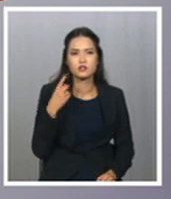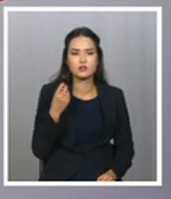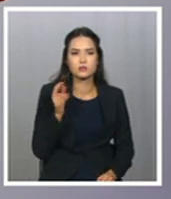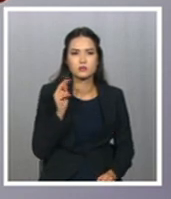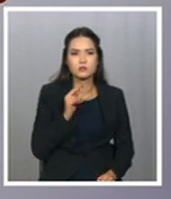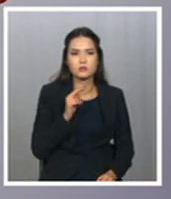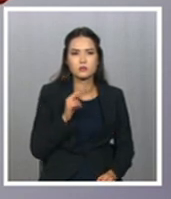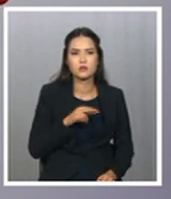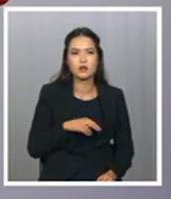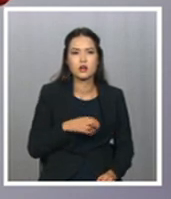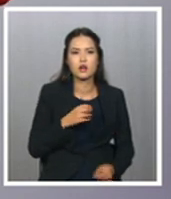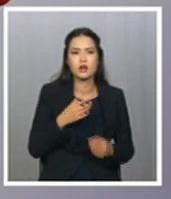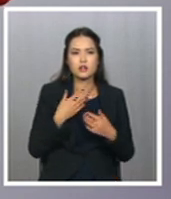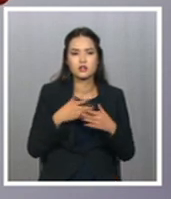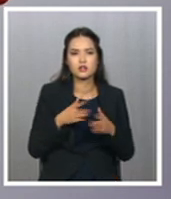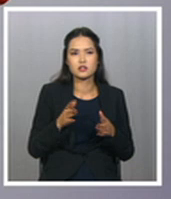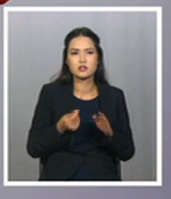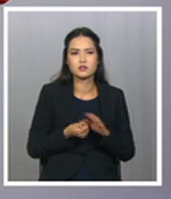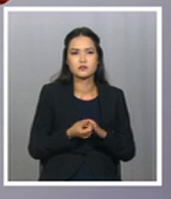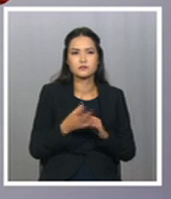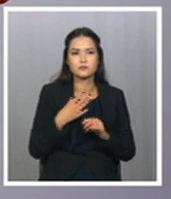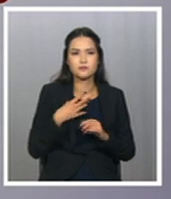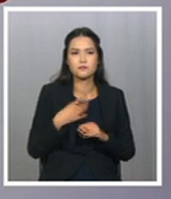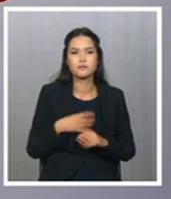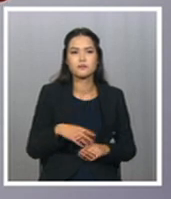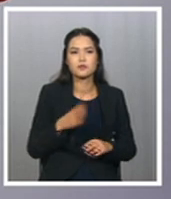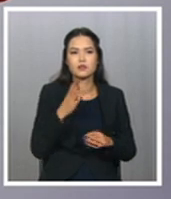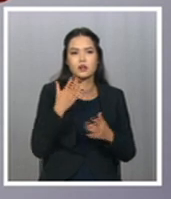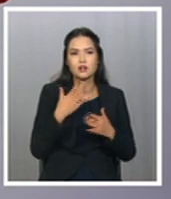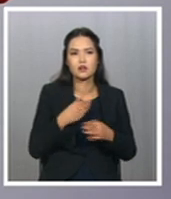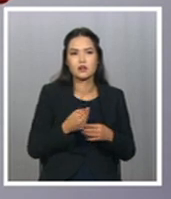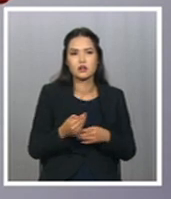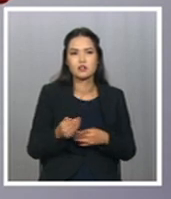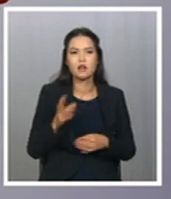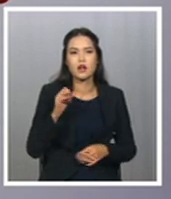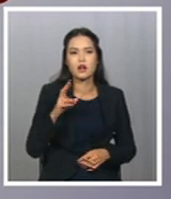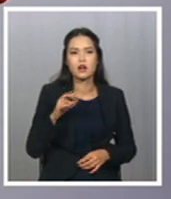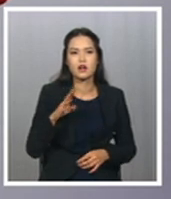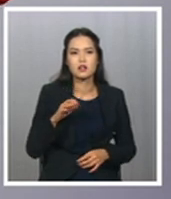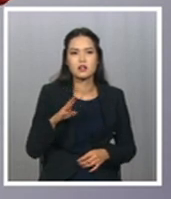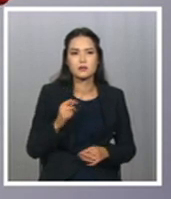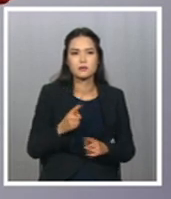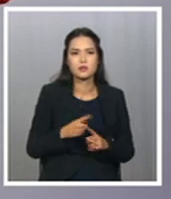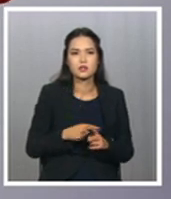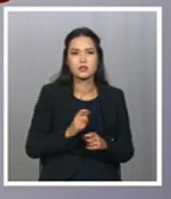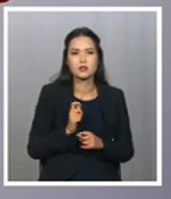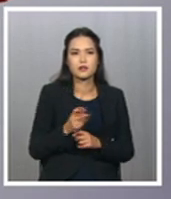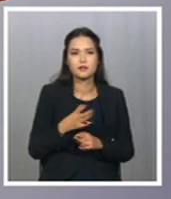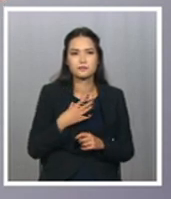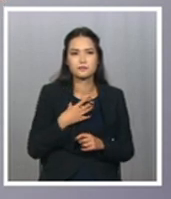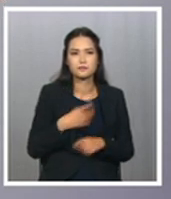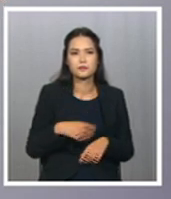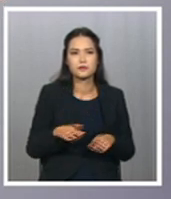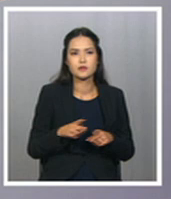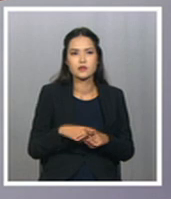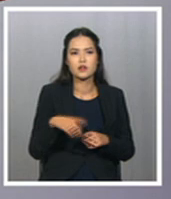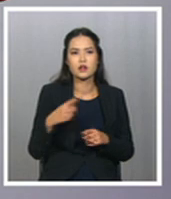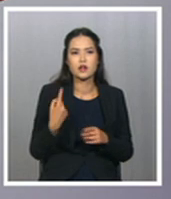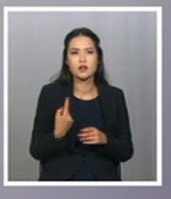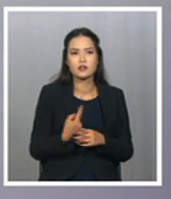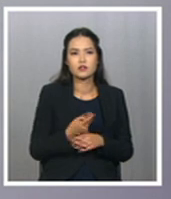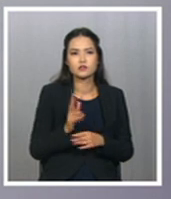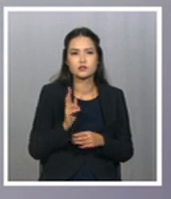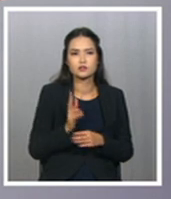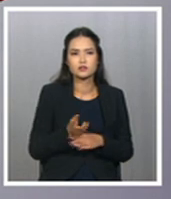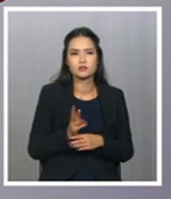бір асуларды бағындырады. Ақырында академик атанады. Бұл алғашқы